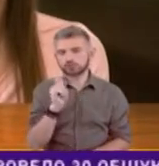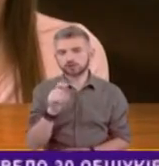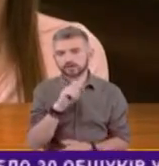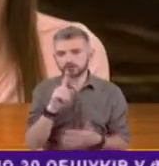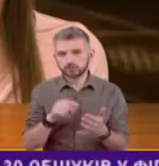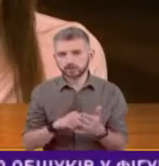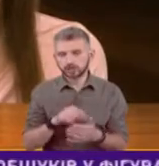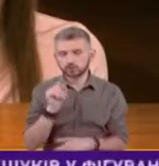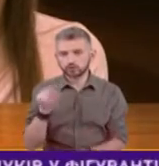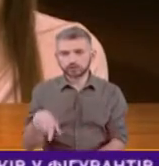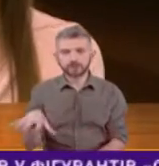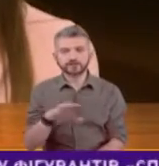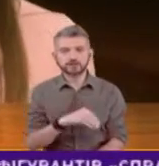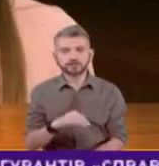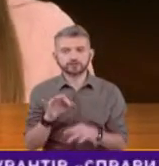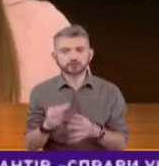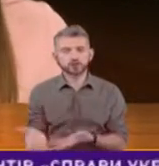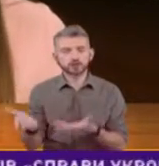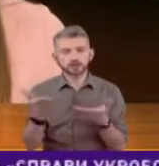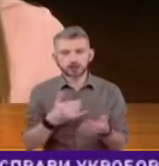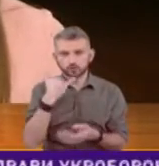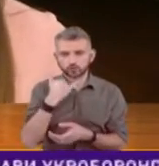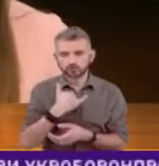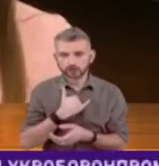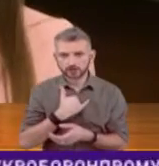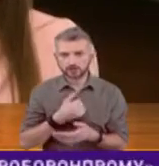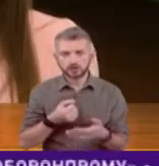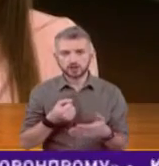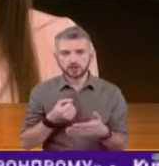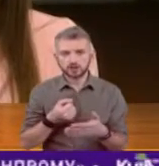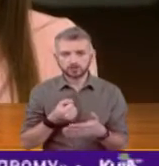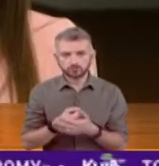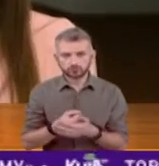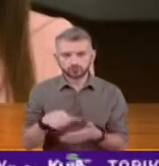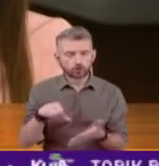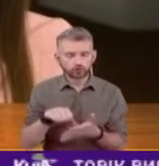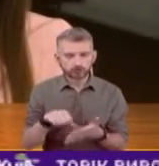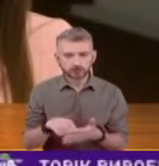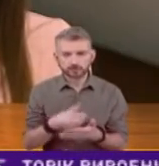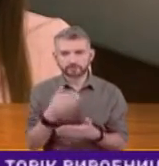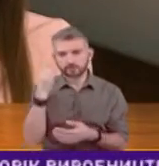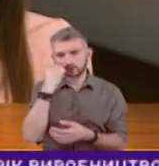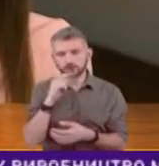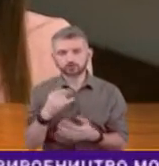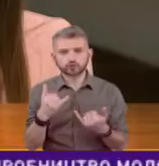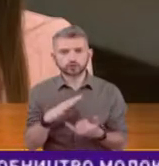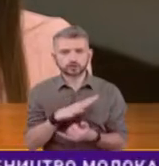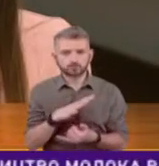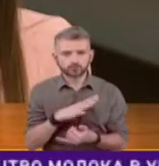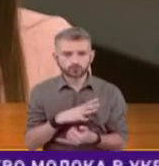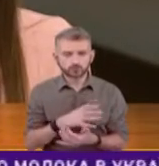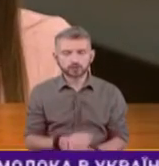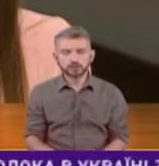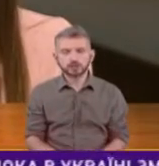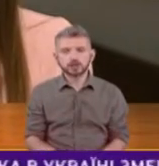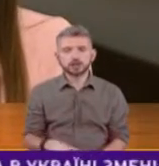їх вже туди. І всіх, звичайно, закликаю долучатися до цього процесу. Вам вдячна за те, що ви сьогодні долучали до нашої